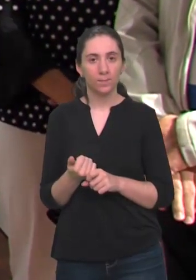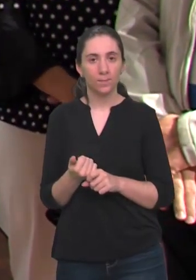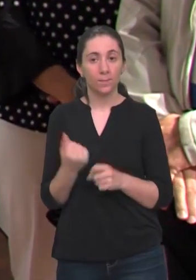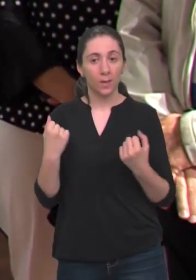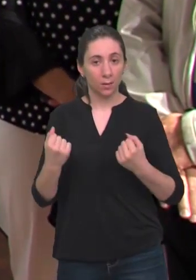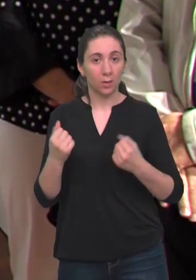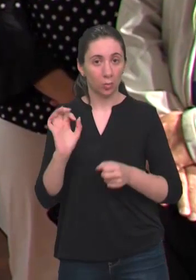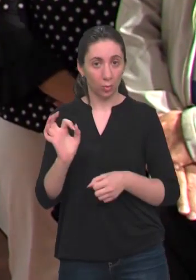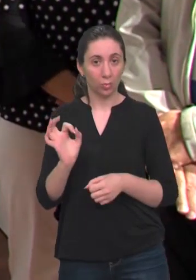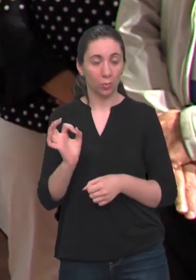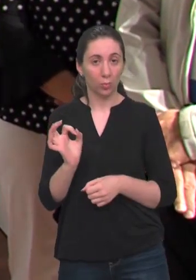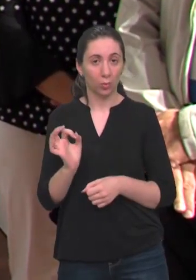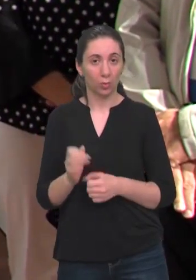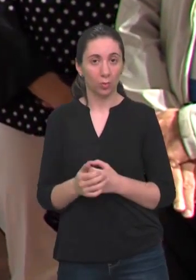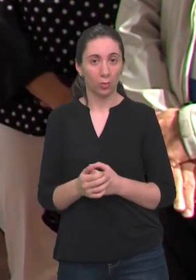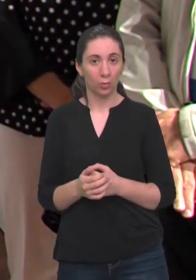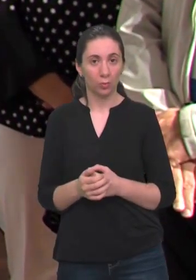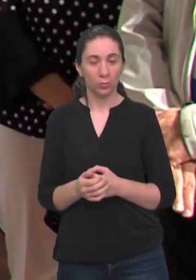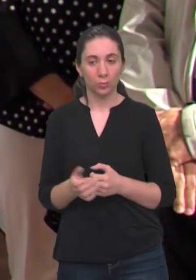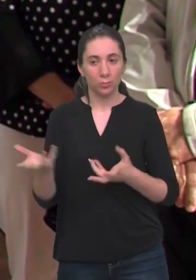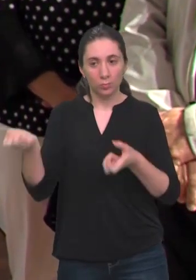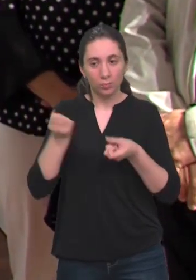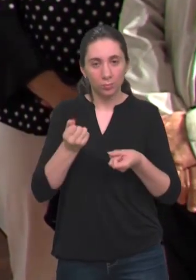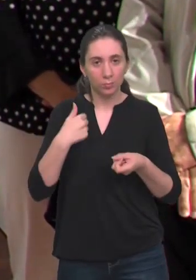jako dobro dočarano.